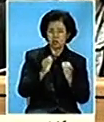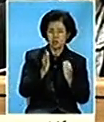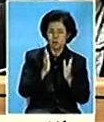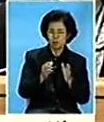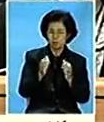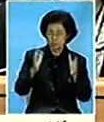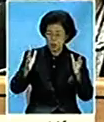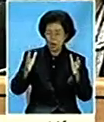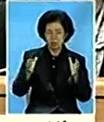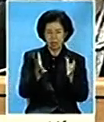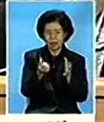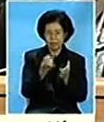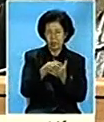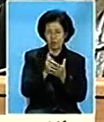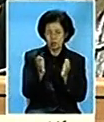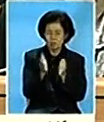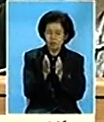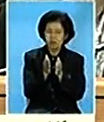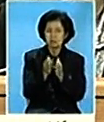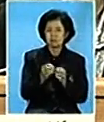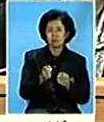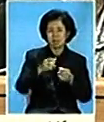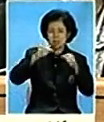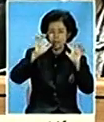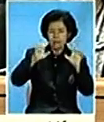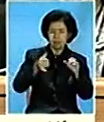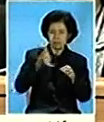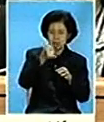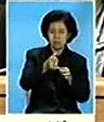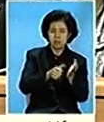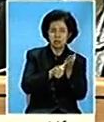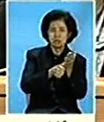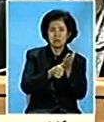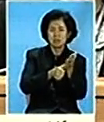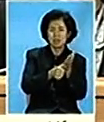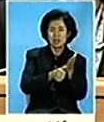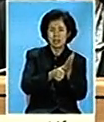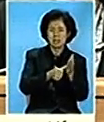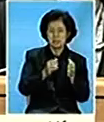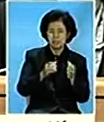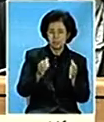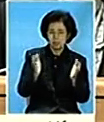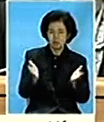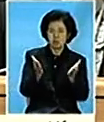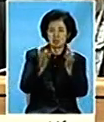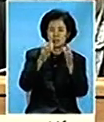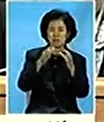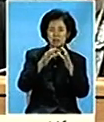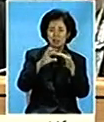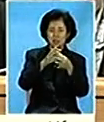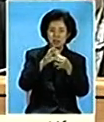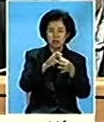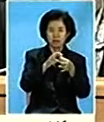ากจะมองไปถึงการที่รัฐบาลต้องเข้าไปแก้ไขโดยเฉพาะการส่งเสริมในเรื่องของสินค้าโอท็อป